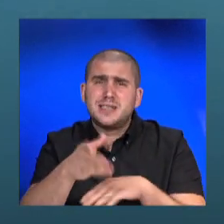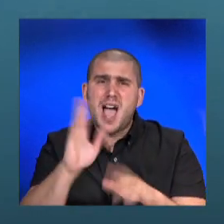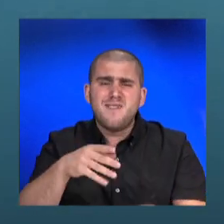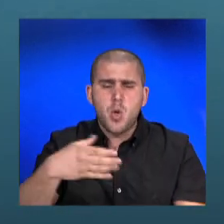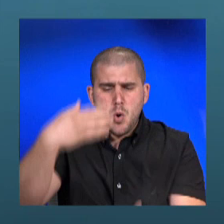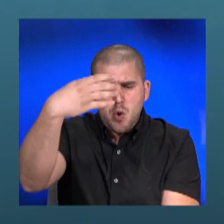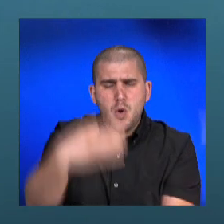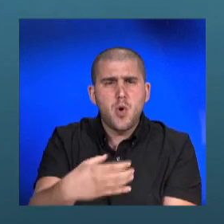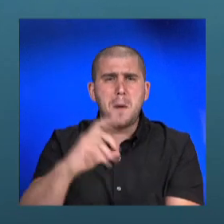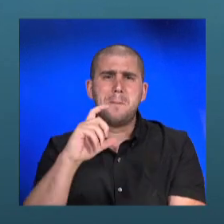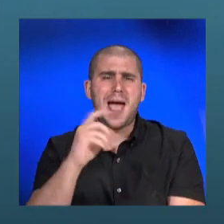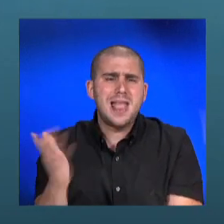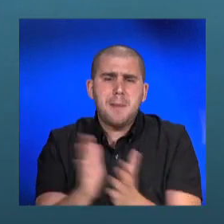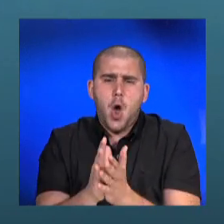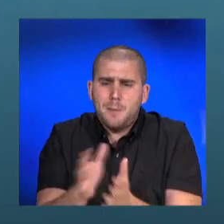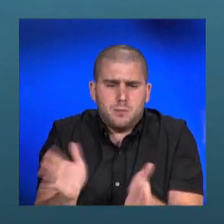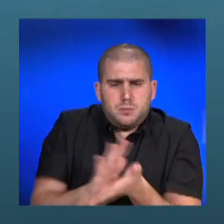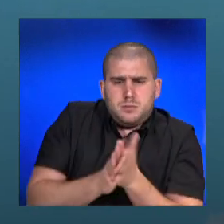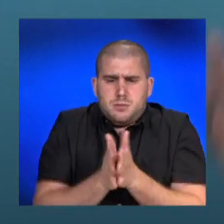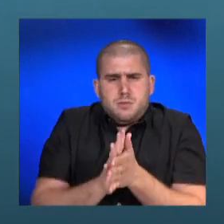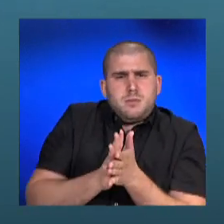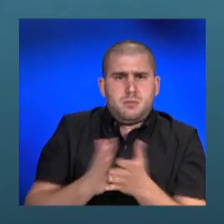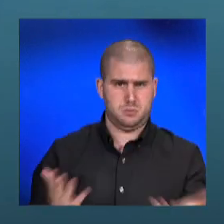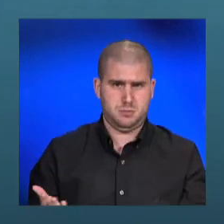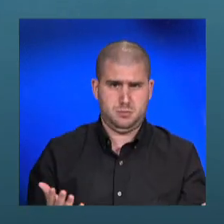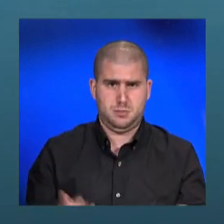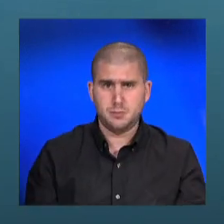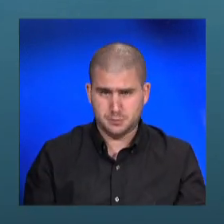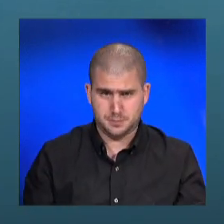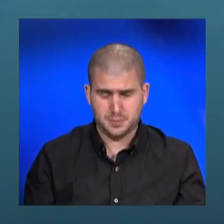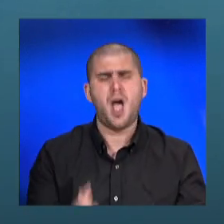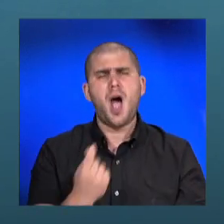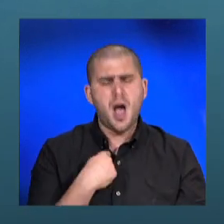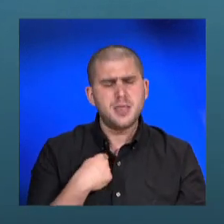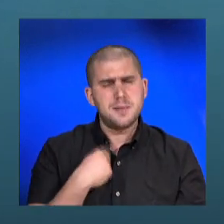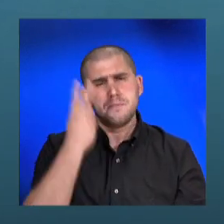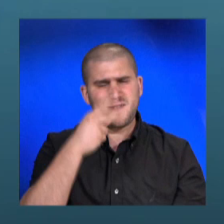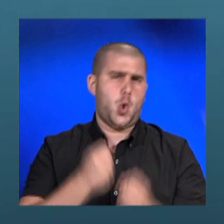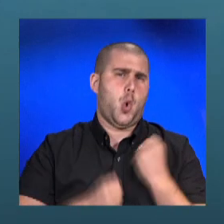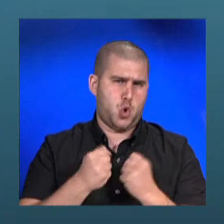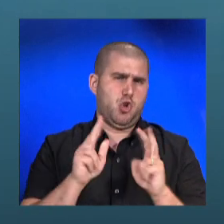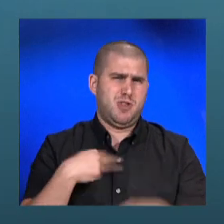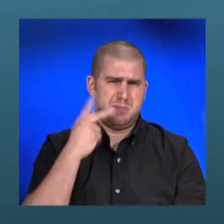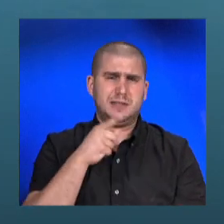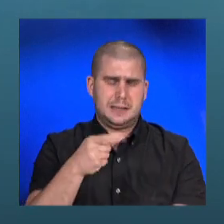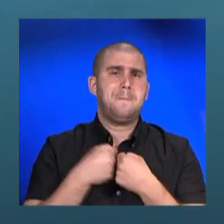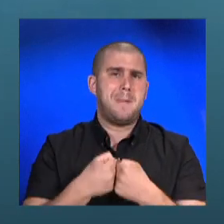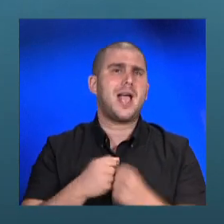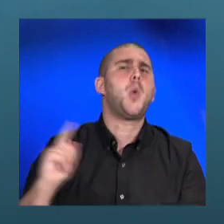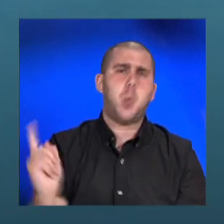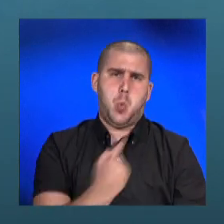בין שני אנשים שהיו שם. עכשיו, אני מבין את הקושי. זה מאתגר את כולנו, זה מאתגר גם